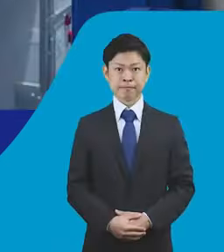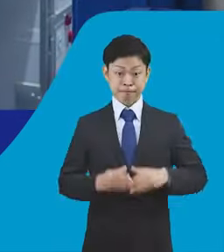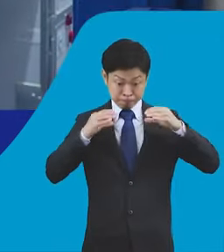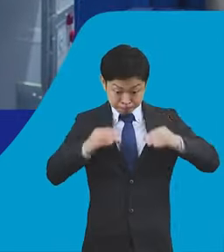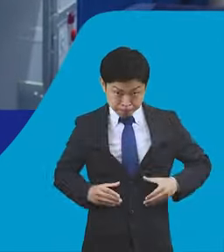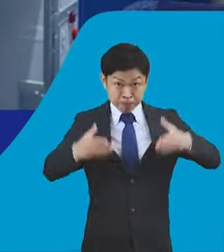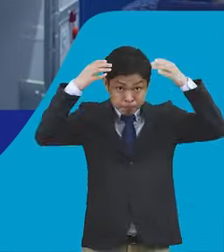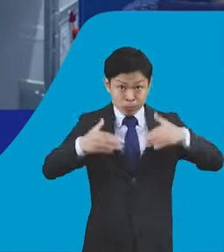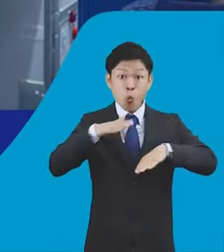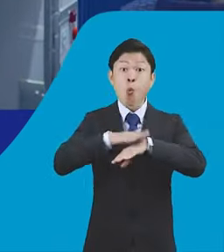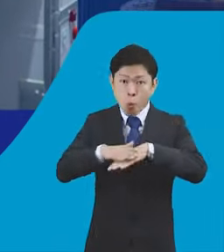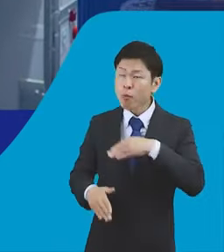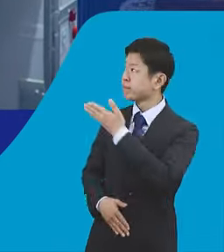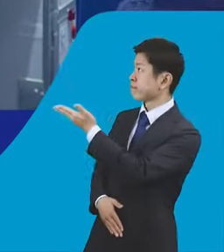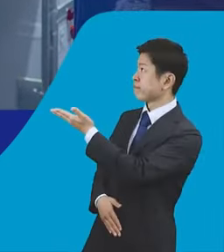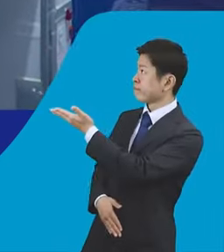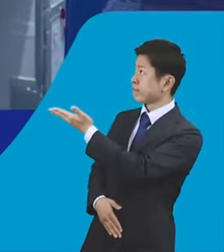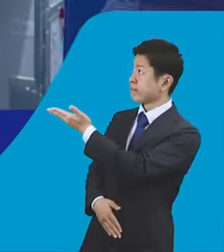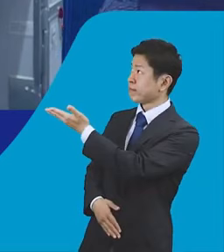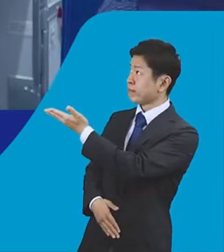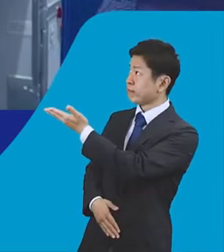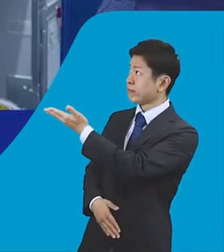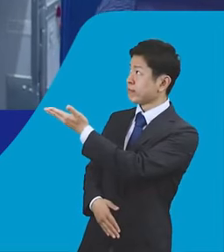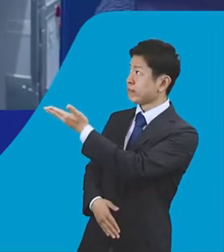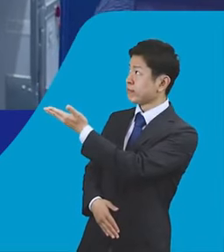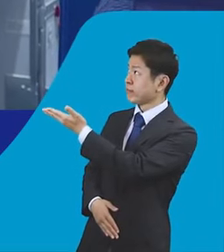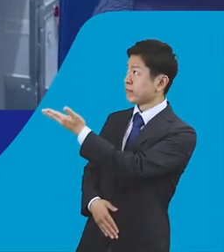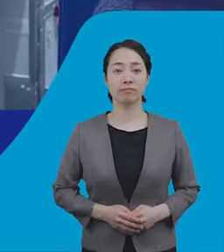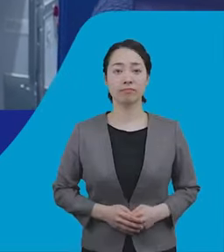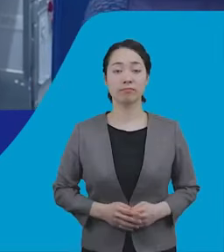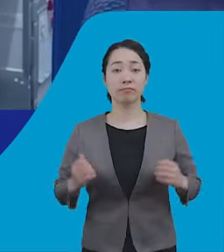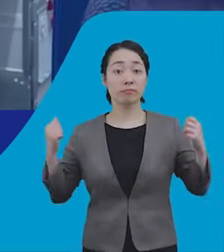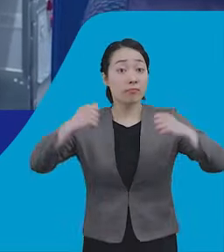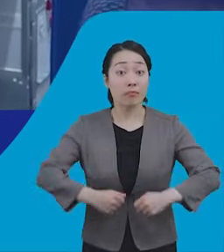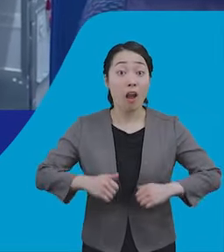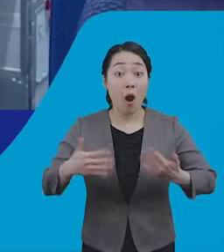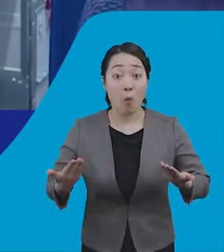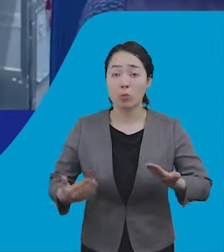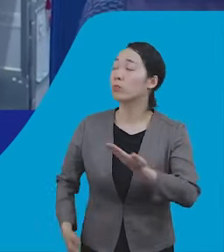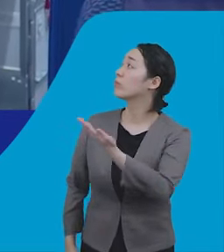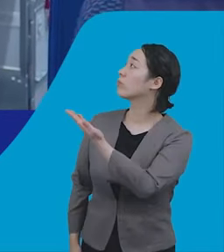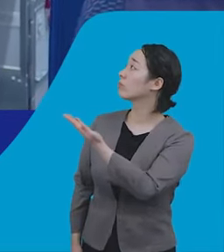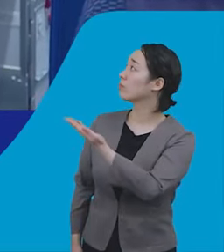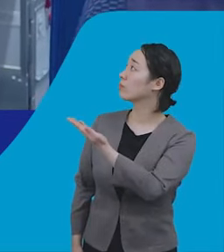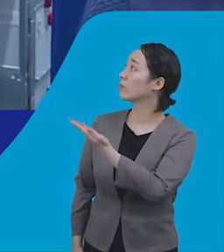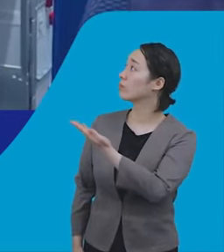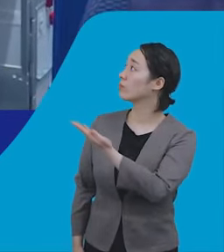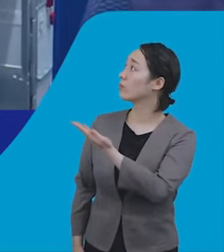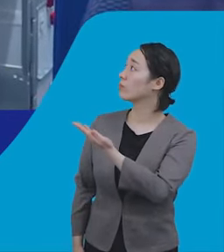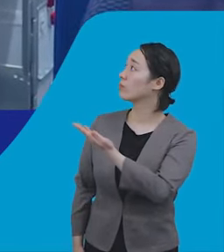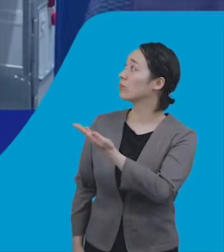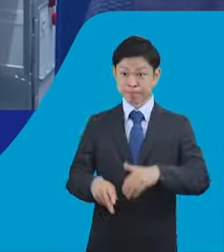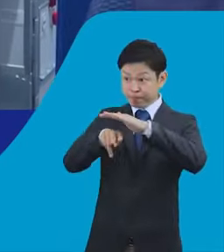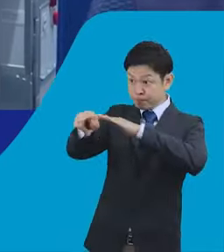seat. 頭からかぶり、両方の金具を留め金にかけ、左右に引いて締めます。 Slip the life vest over your head. Fasten the buckles and